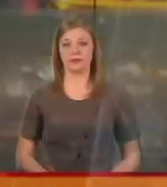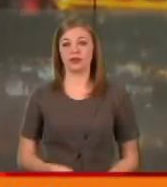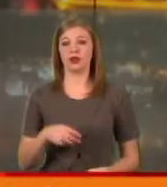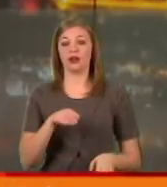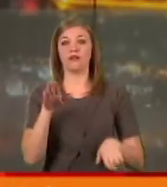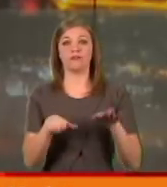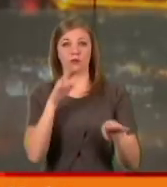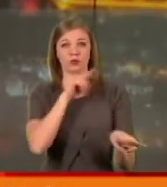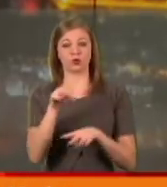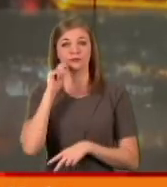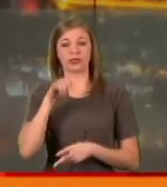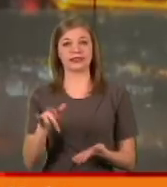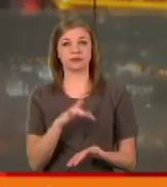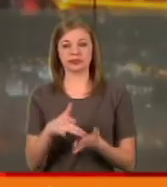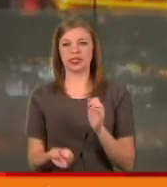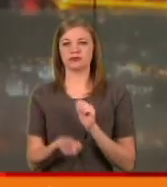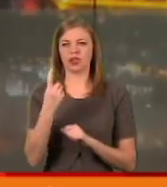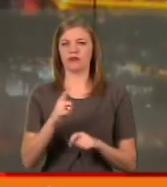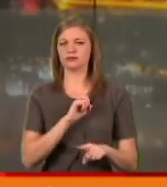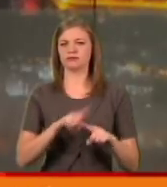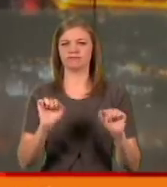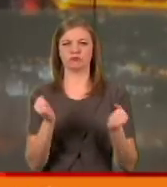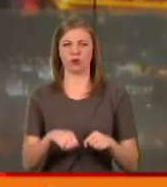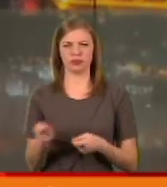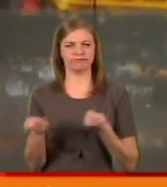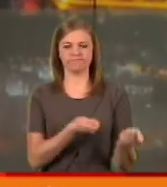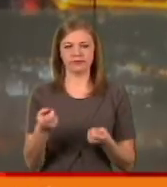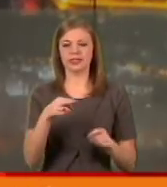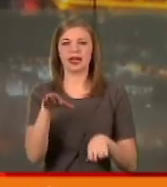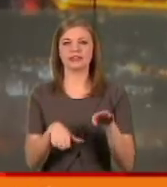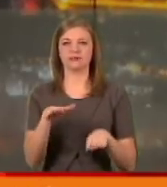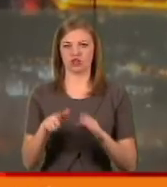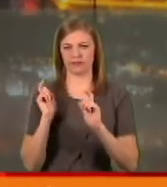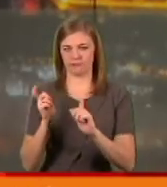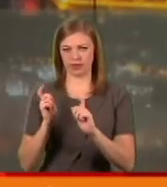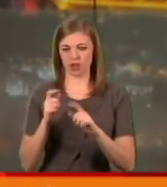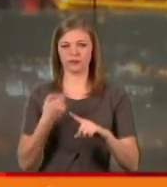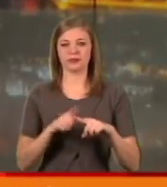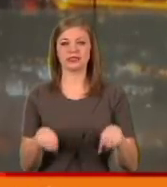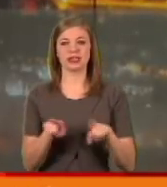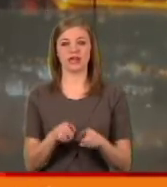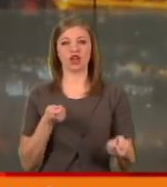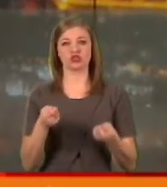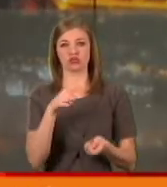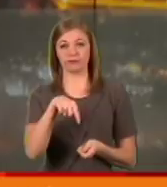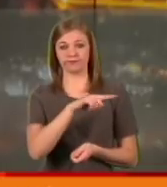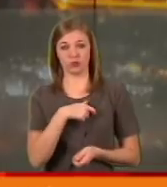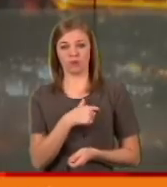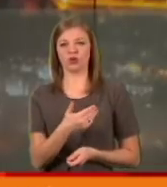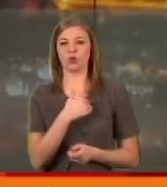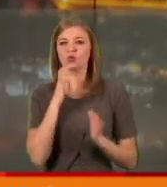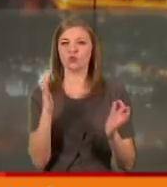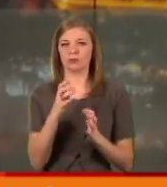Ваговий контроль. В українських містах з'явилися мобільні комплекси для зважування вантажівок. Це так, чиновники хочуть